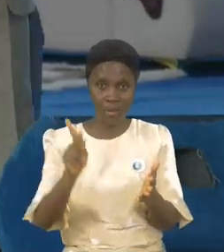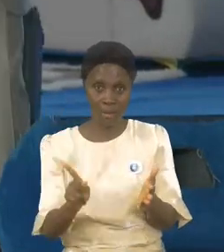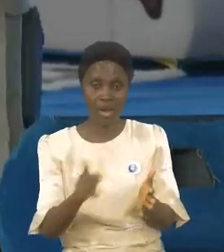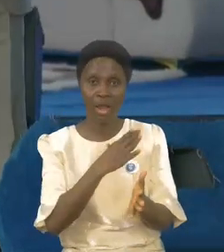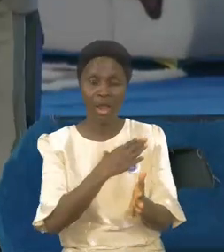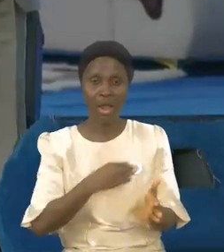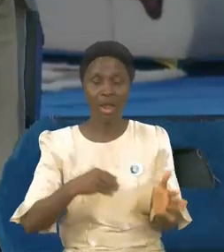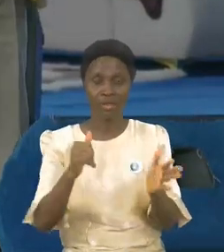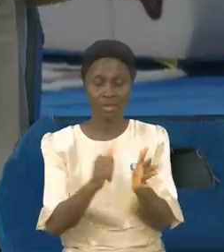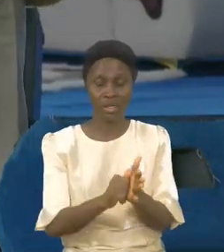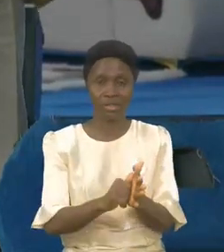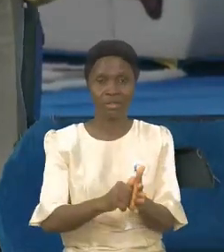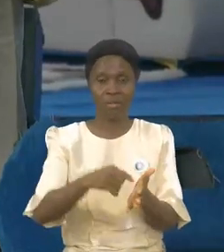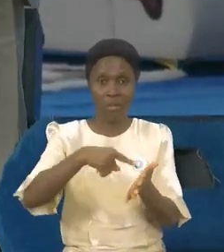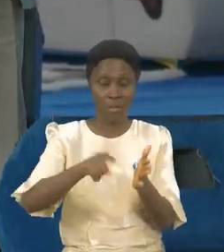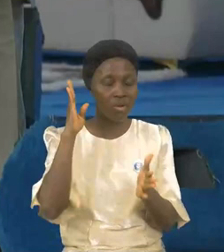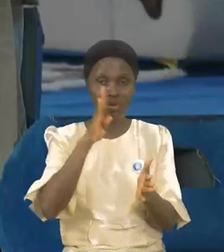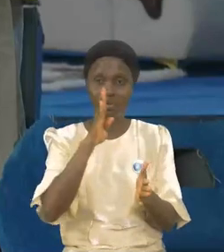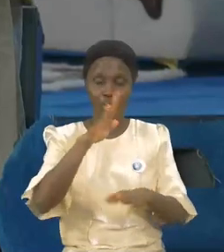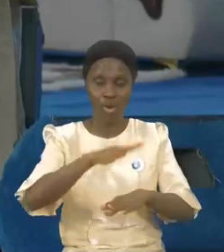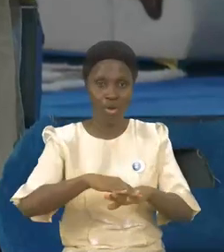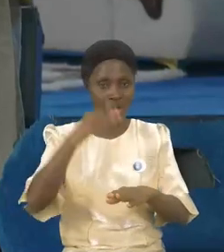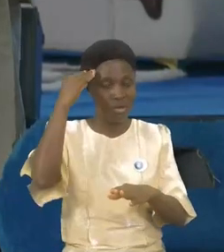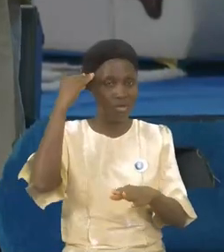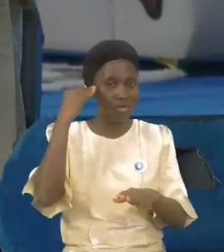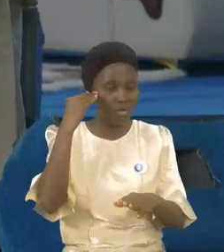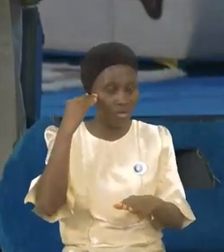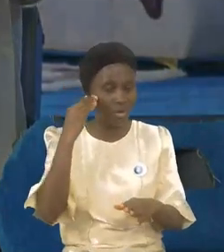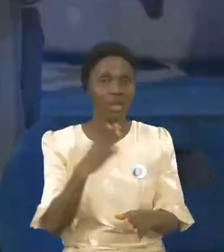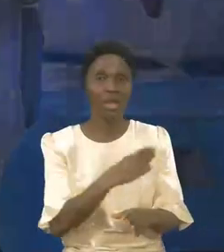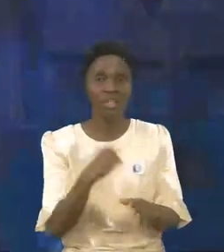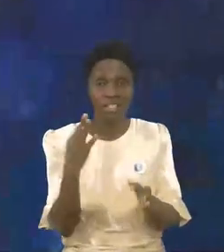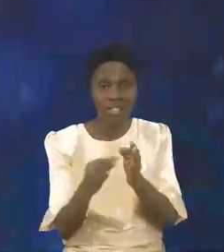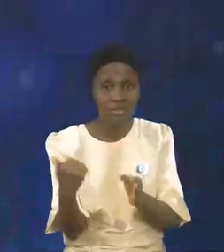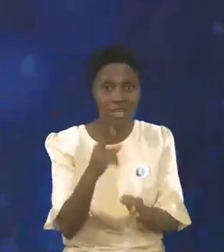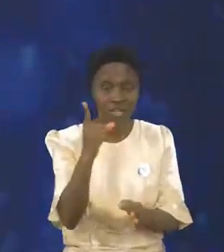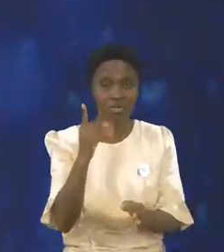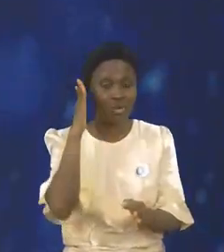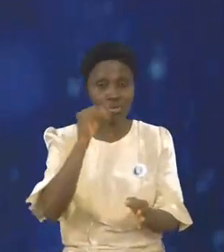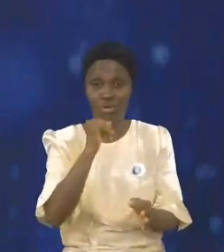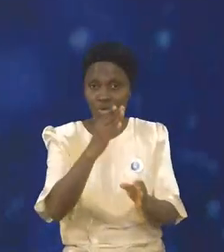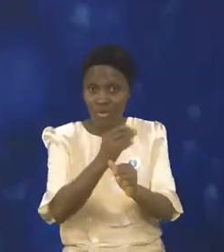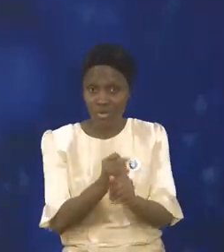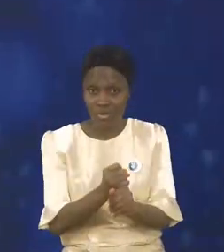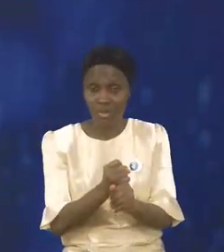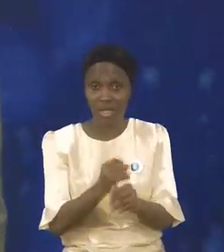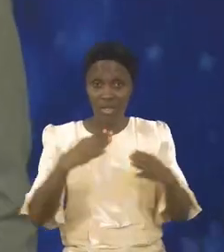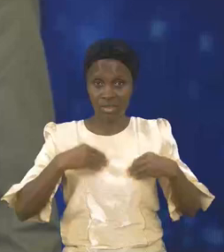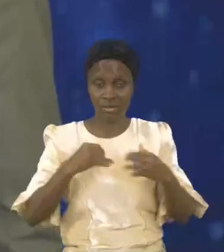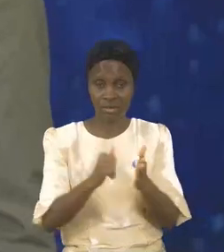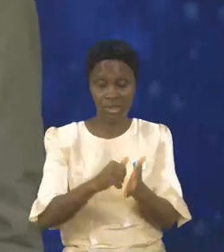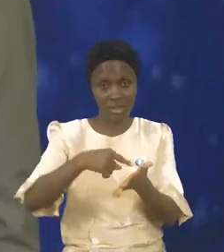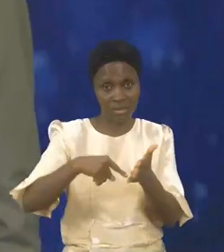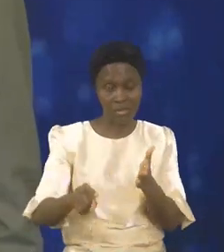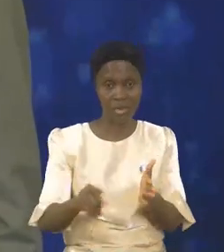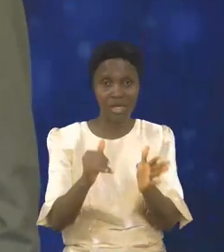prise ou bien mise. Doit être mise sur le front ou dans la main. Si quelqu'un n'accepte pas cette marque, la personne ne va